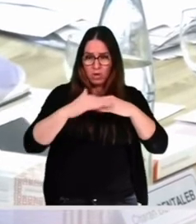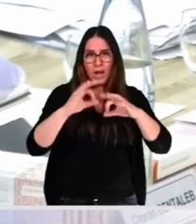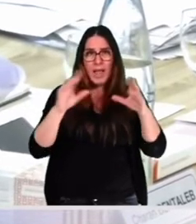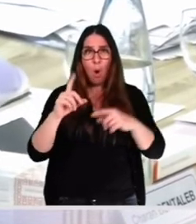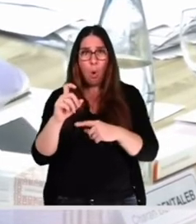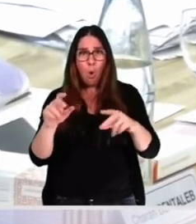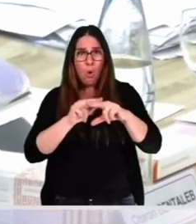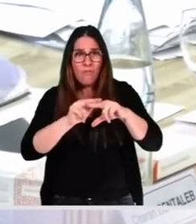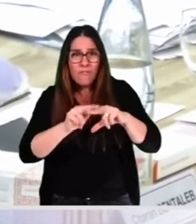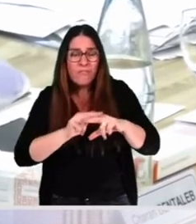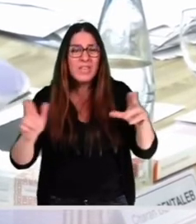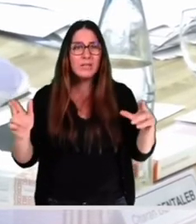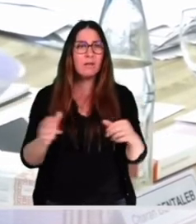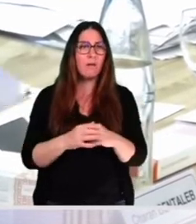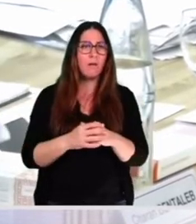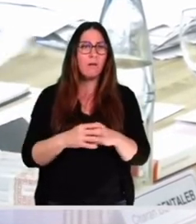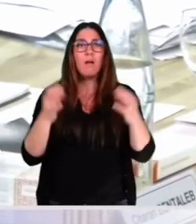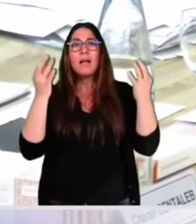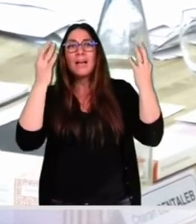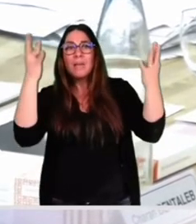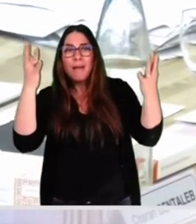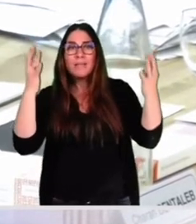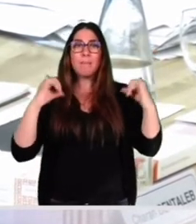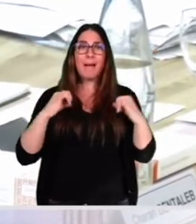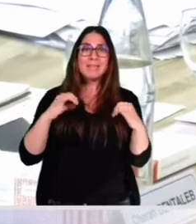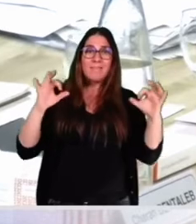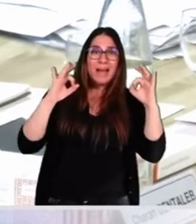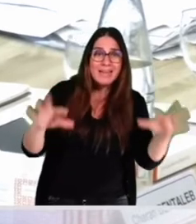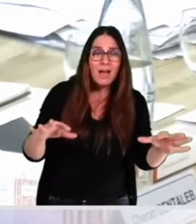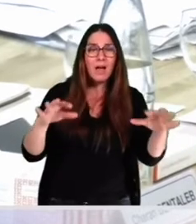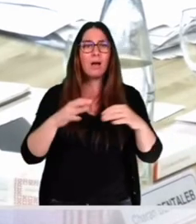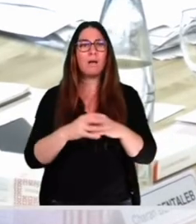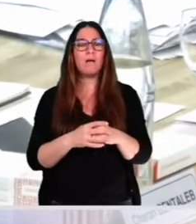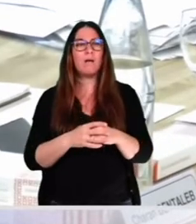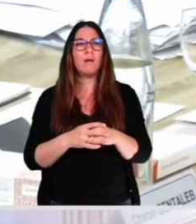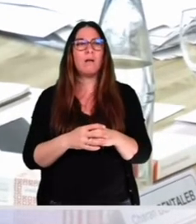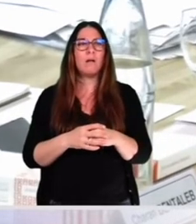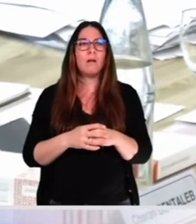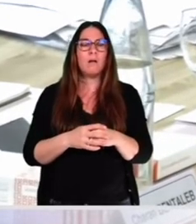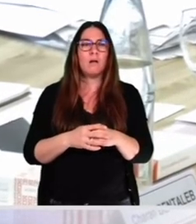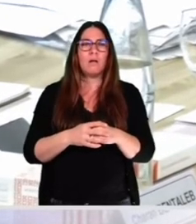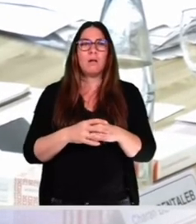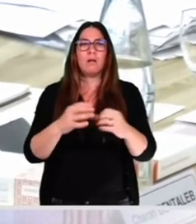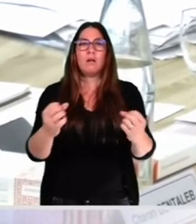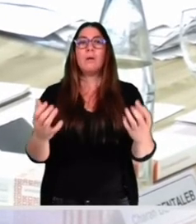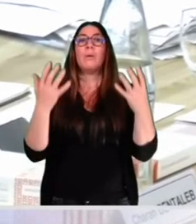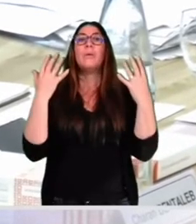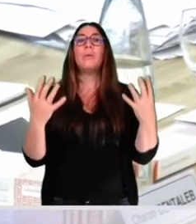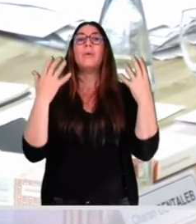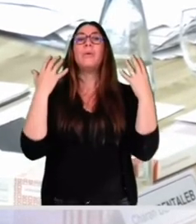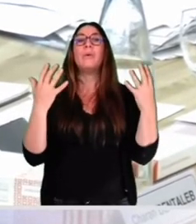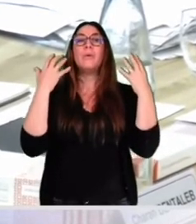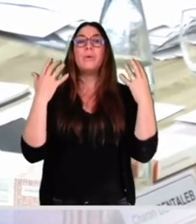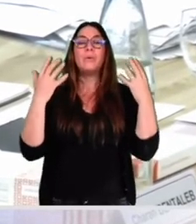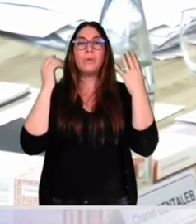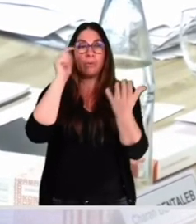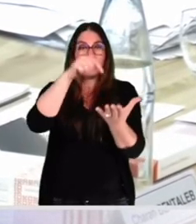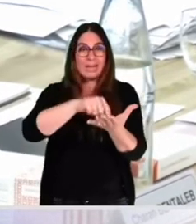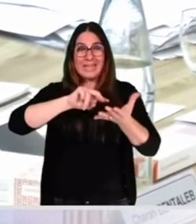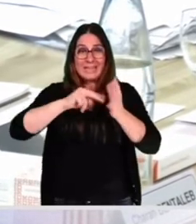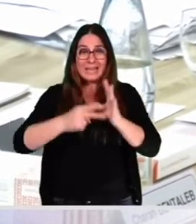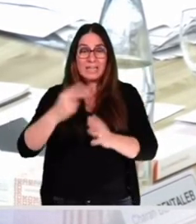l'eau, aucun dispositif climatique passif n'est exploré. L'insertion de brumisateurs illustre une réponse